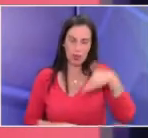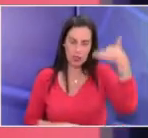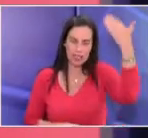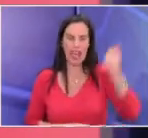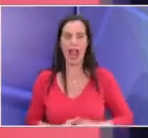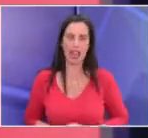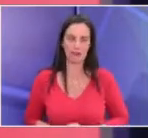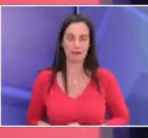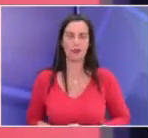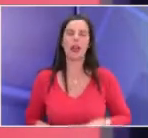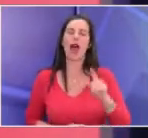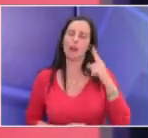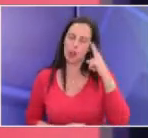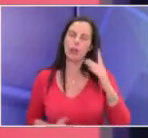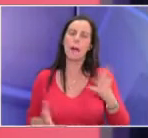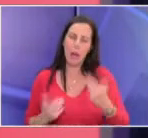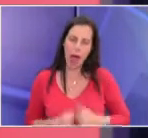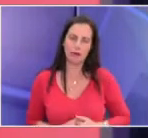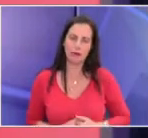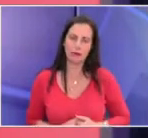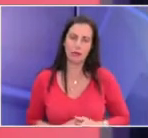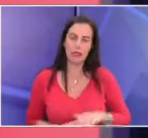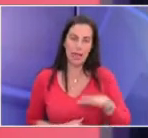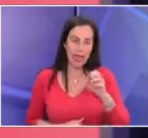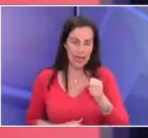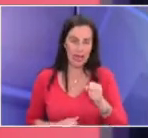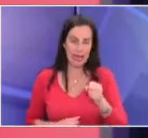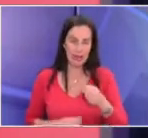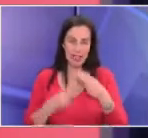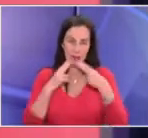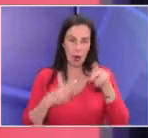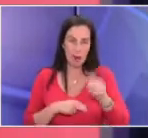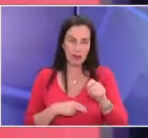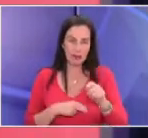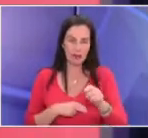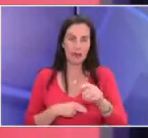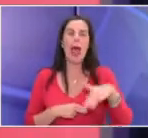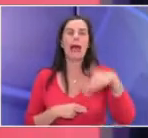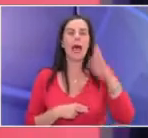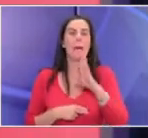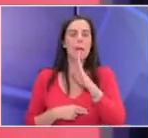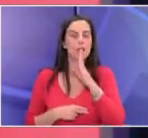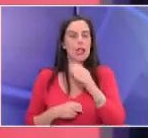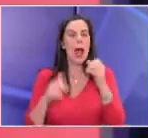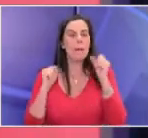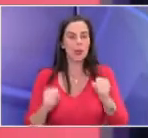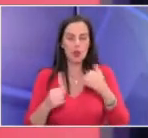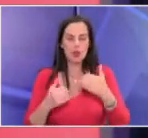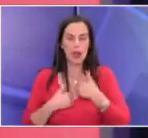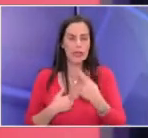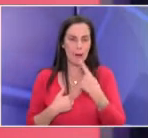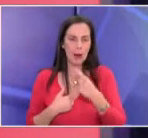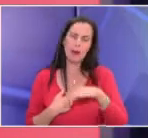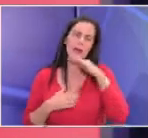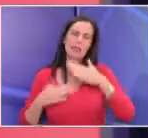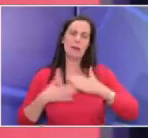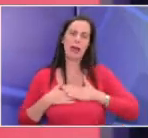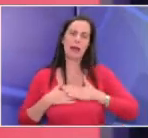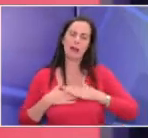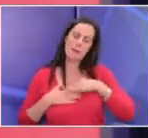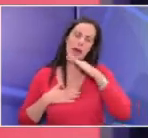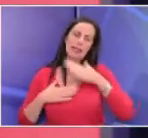אישי, זה נראה כאילו במדינת ישראל עונת הצייד פתוחה נגד נשים. לא הגיע הזמן לחסל את הטרור המגדרי, או